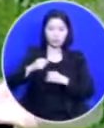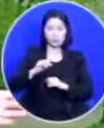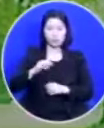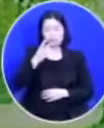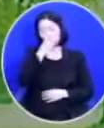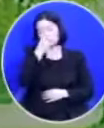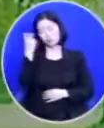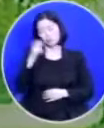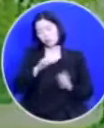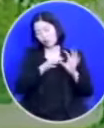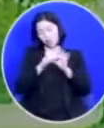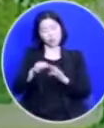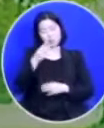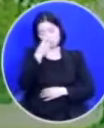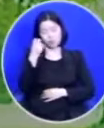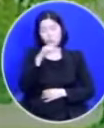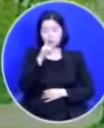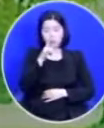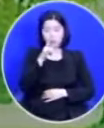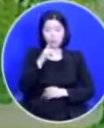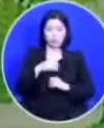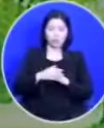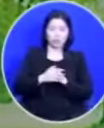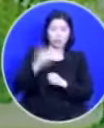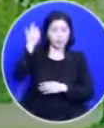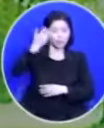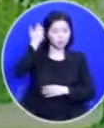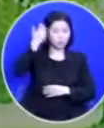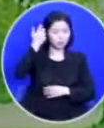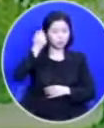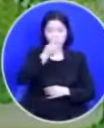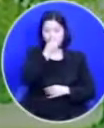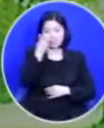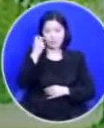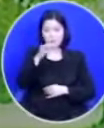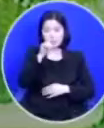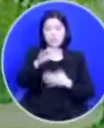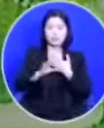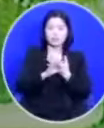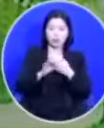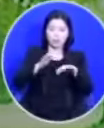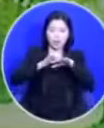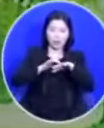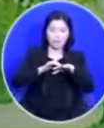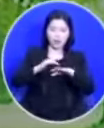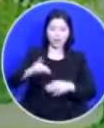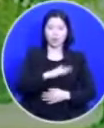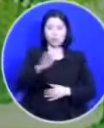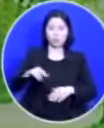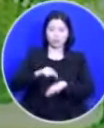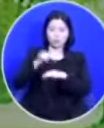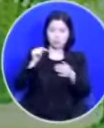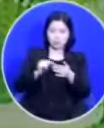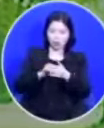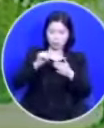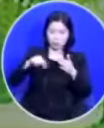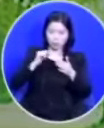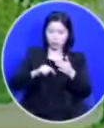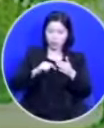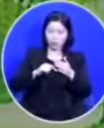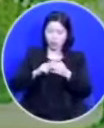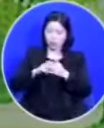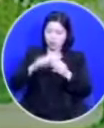겁니다 잠이 들어 버리면 그런거예요 영적으로 서 잠이 들어 버리면 마귀가 우리 마음속에 망할